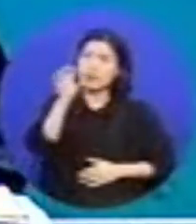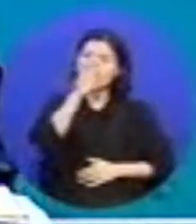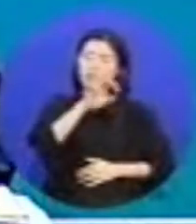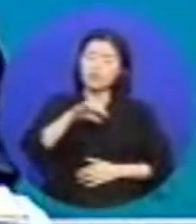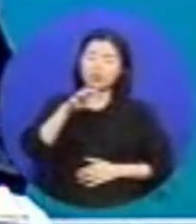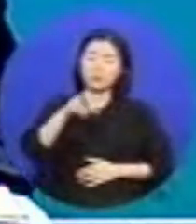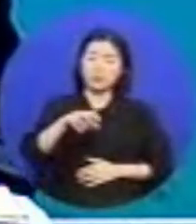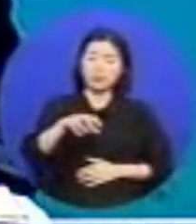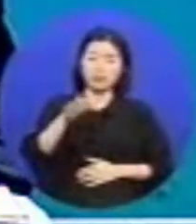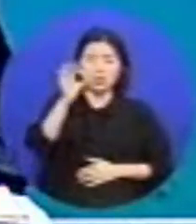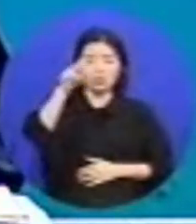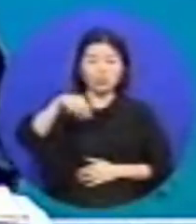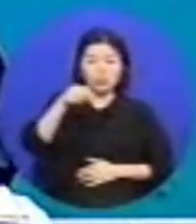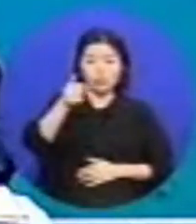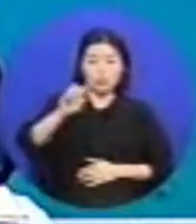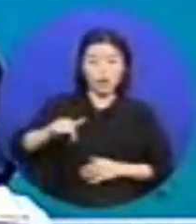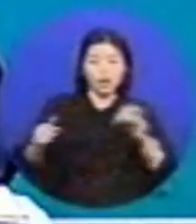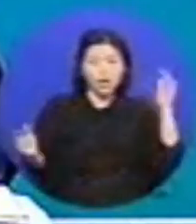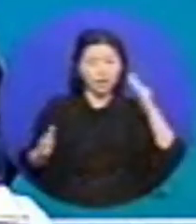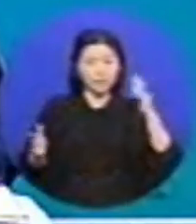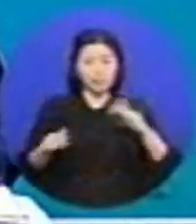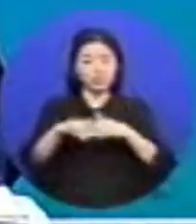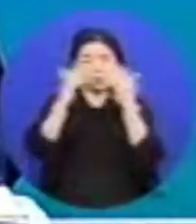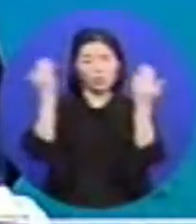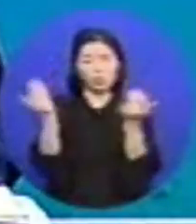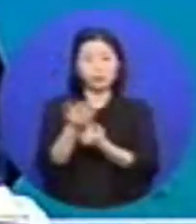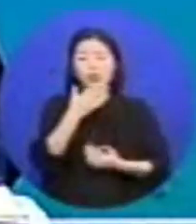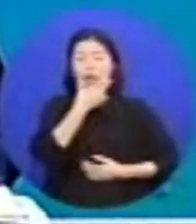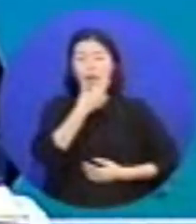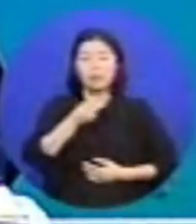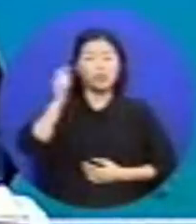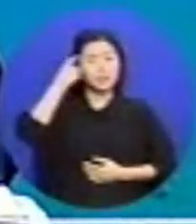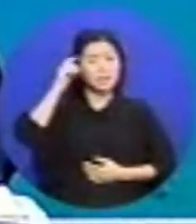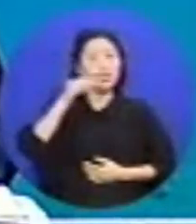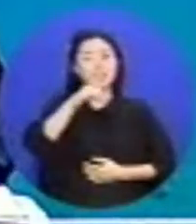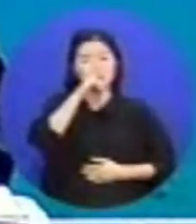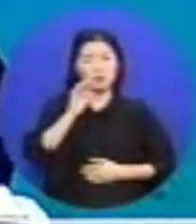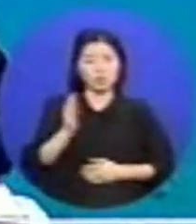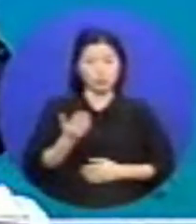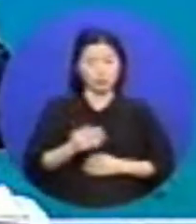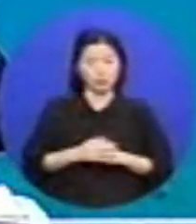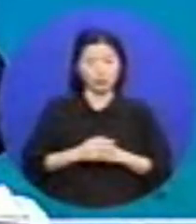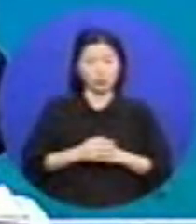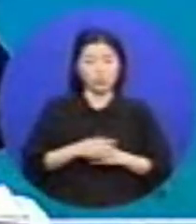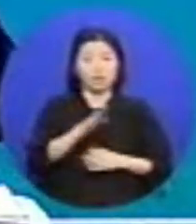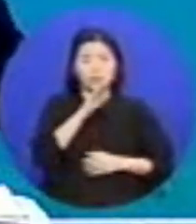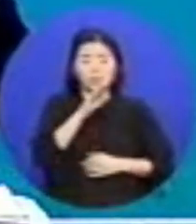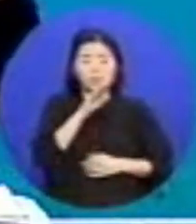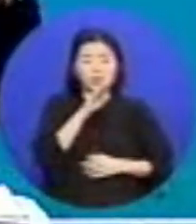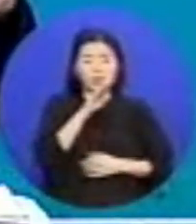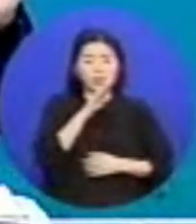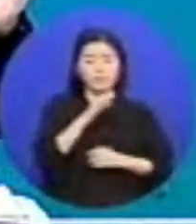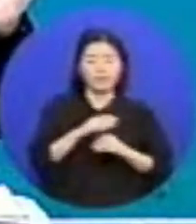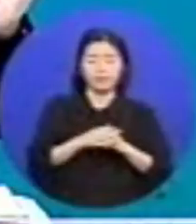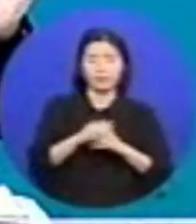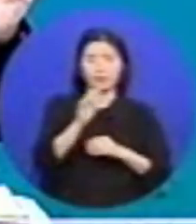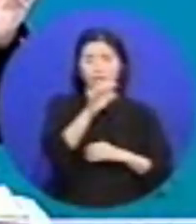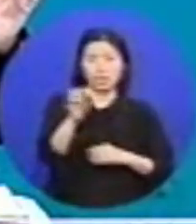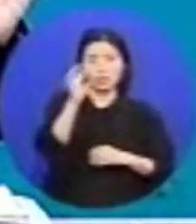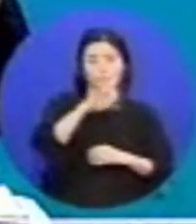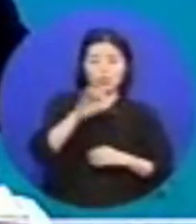유학하고 있는 유학생들은 행복할 거라고 생각을 했어요. 정말 그랬습니다. 유학생 수련회 갈